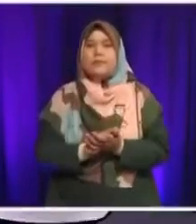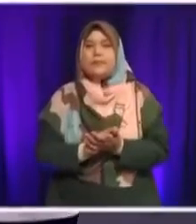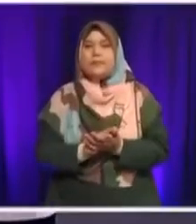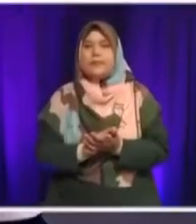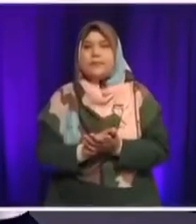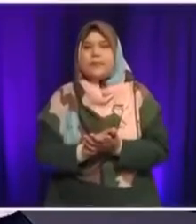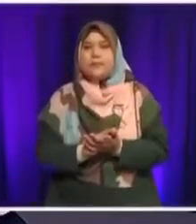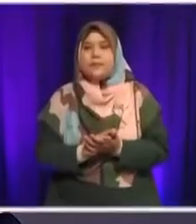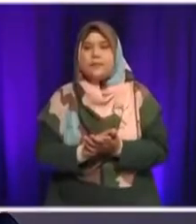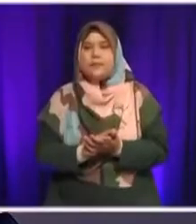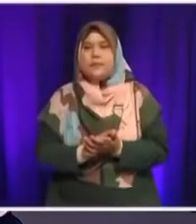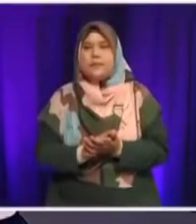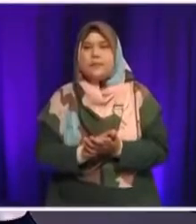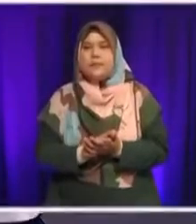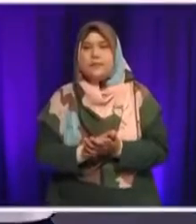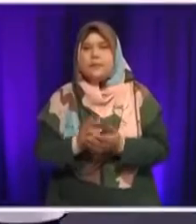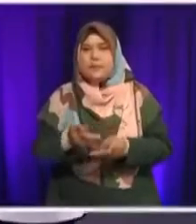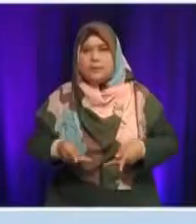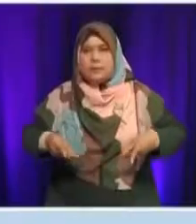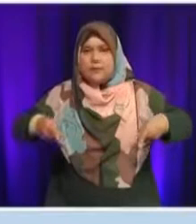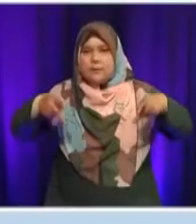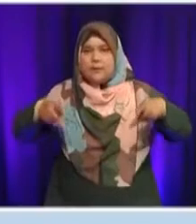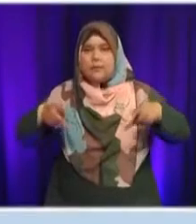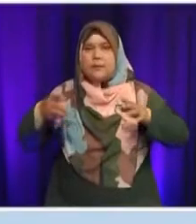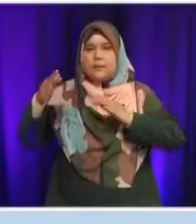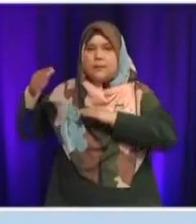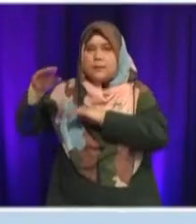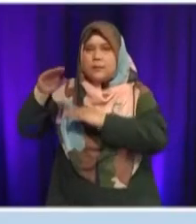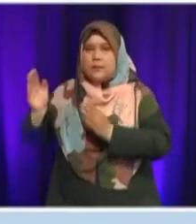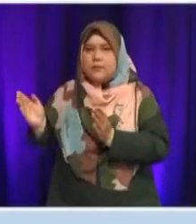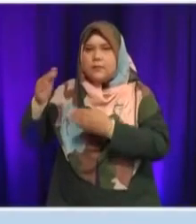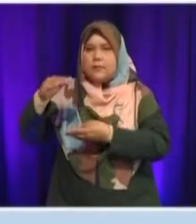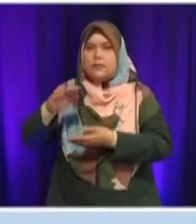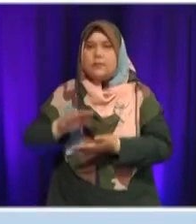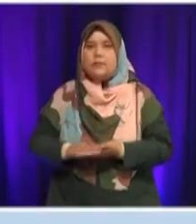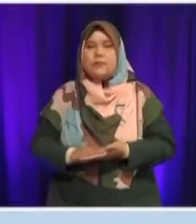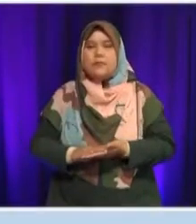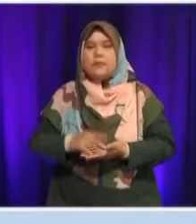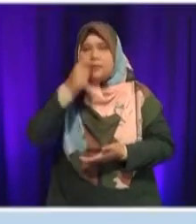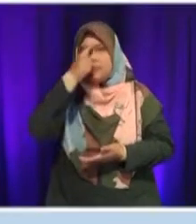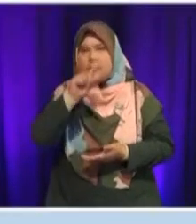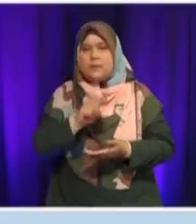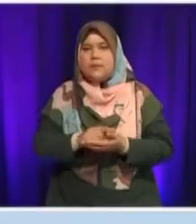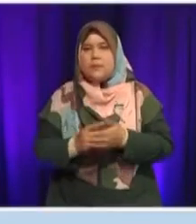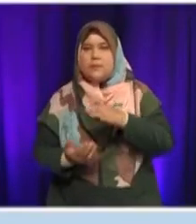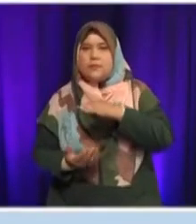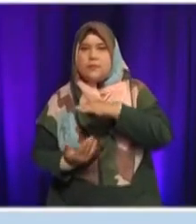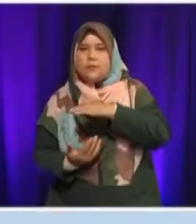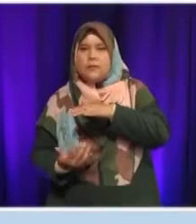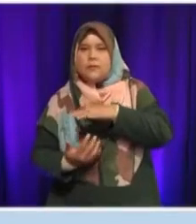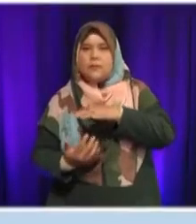dan Kalau ikut kan kuali atau ketuhanan kuali ini kita gunakan untuk memanggang atau